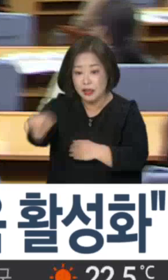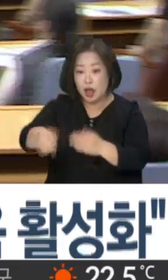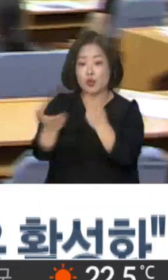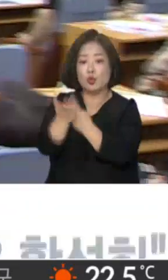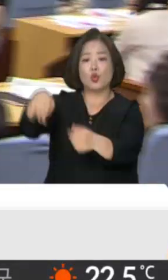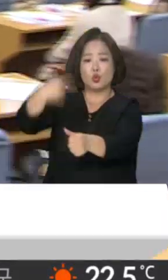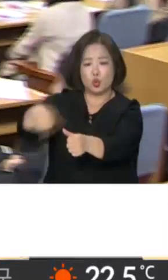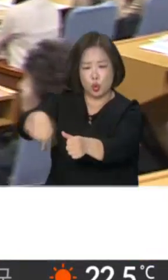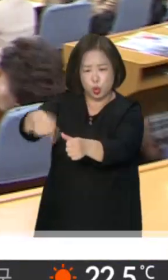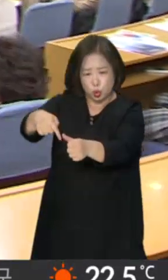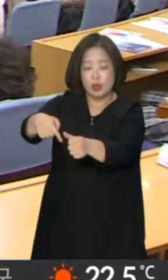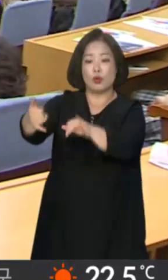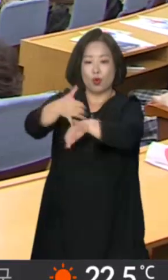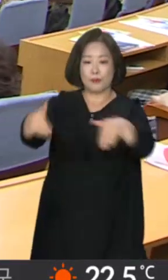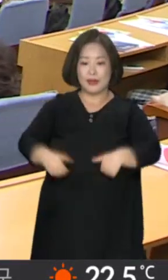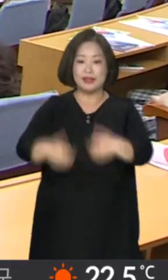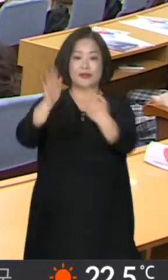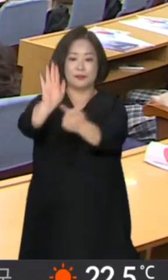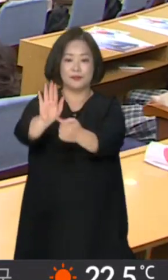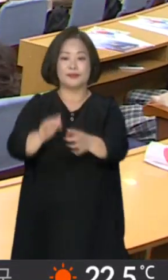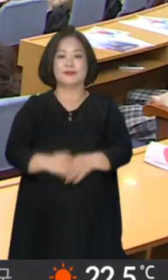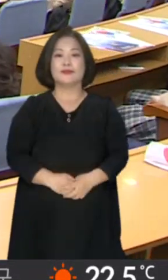교육 활성화가 필요하다고 강조했습니다